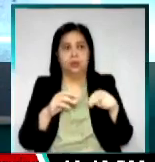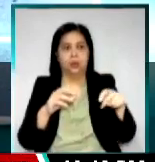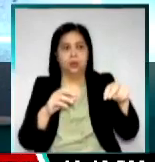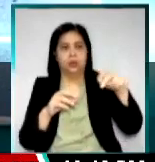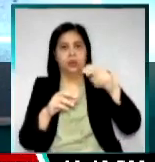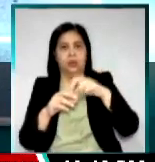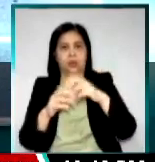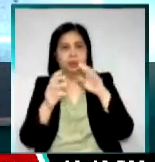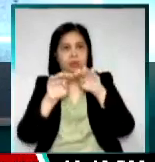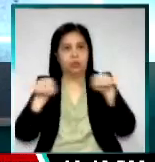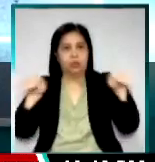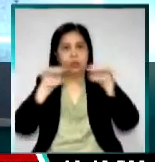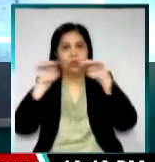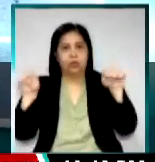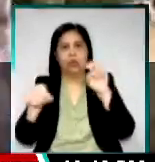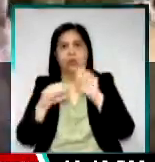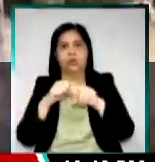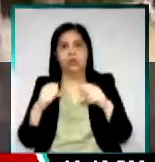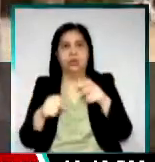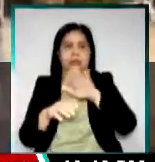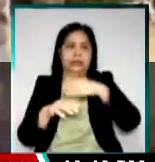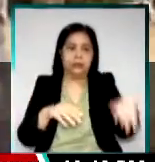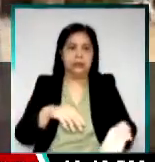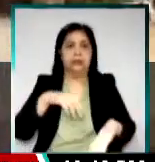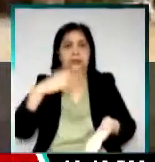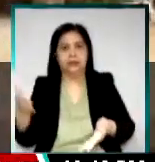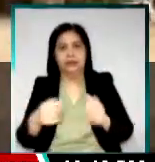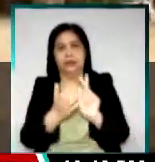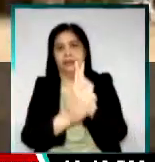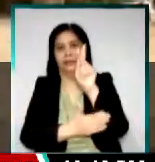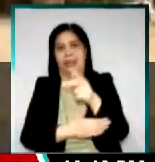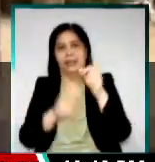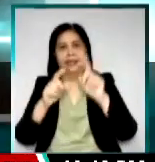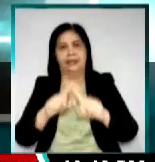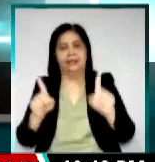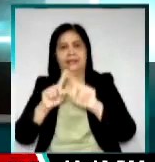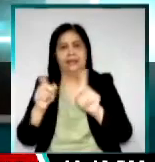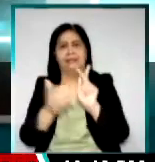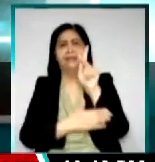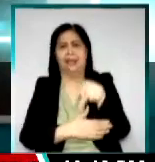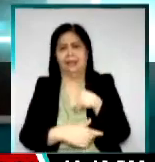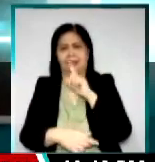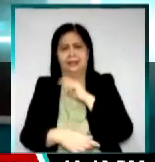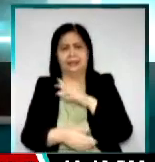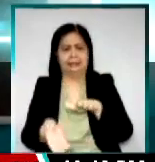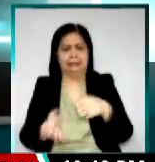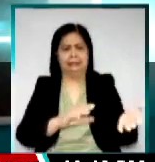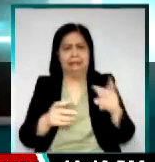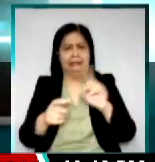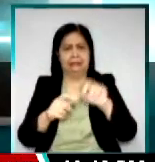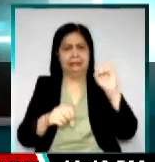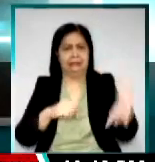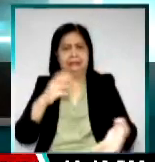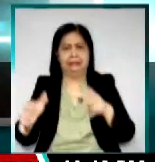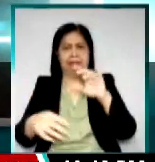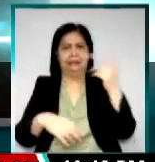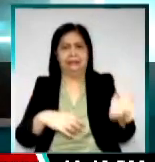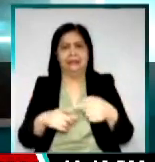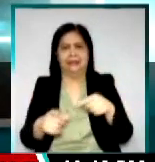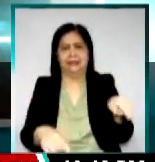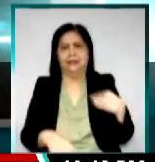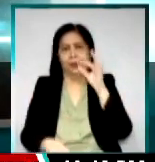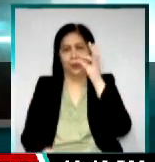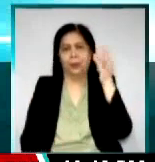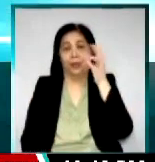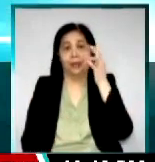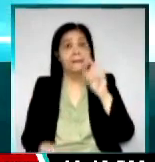kaya nakakatabig ng mga halaman. Samot-saring halaman na raw ang natabig at natumba ni Guinevere. Pero